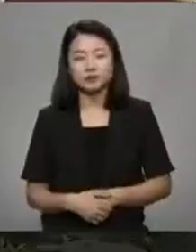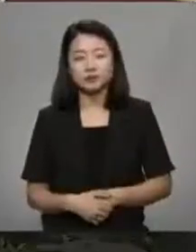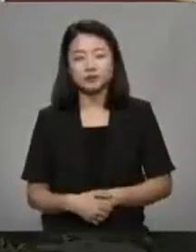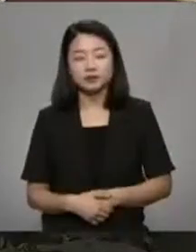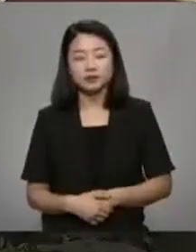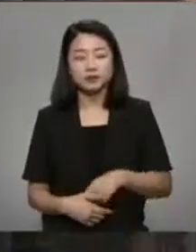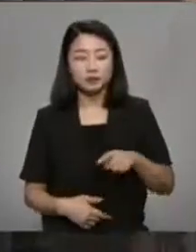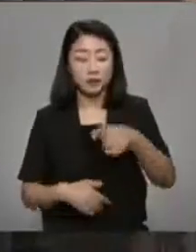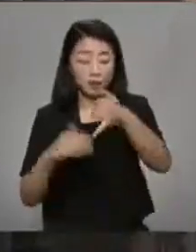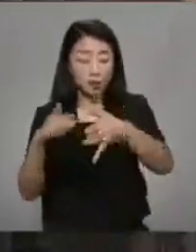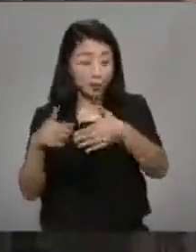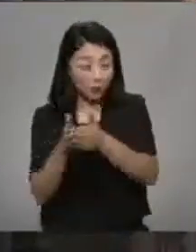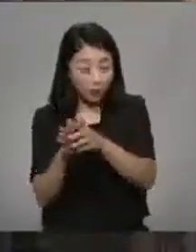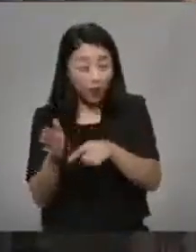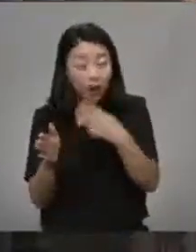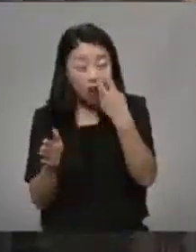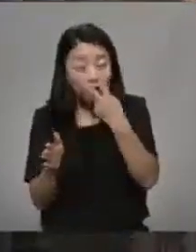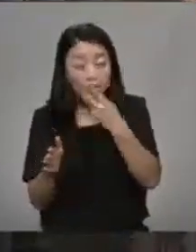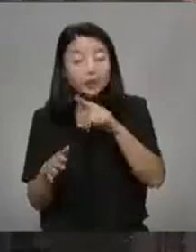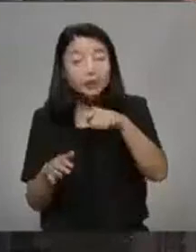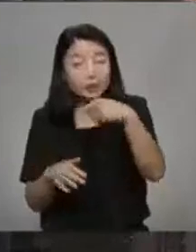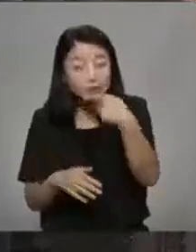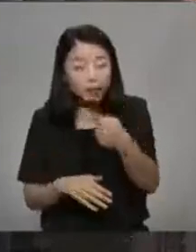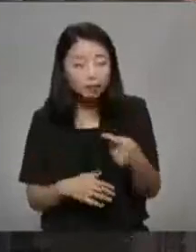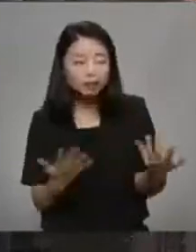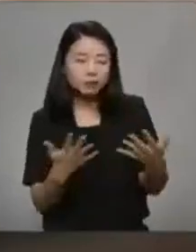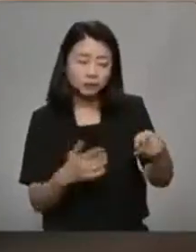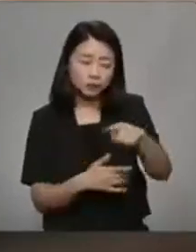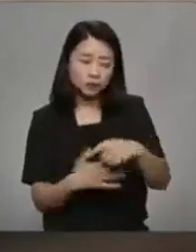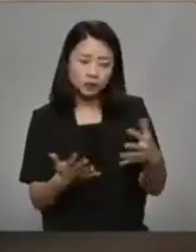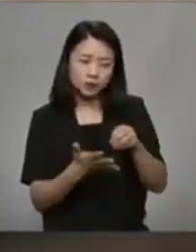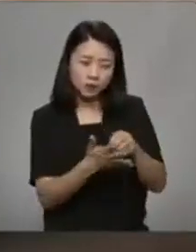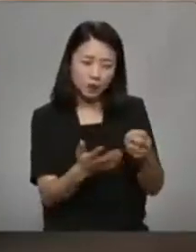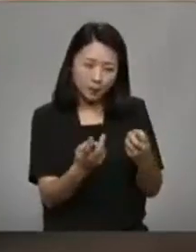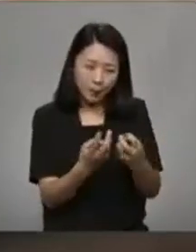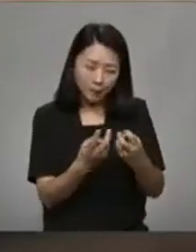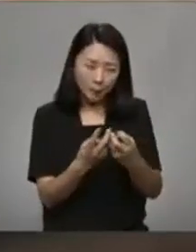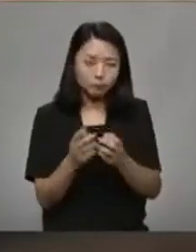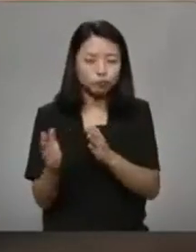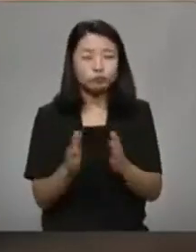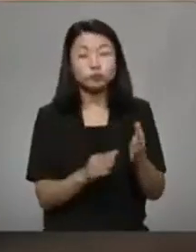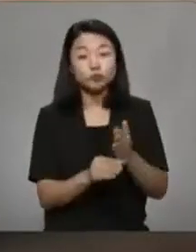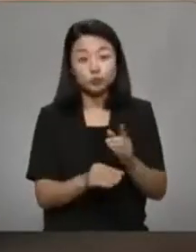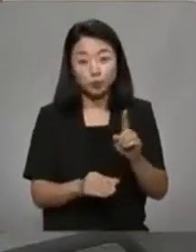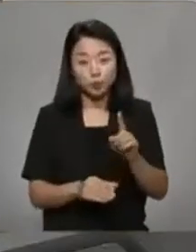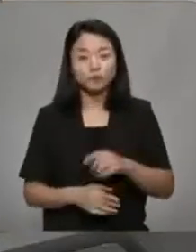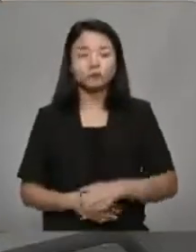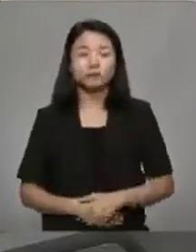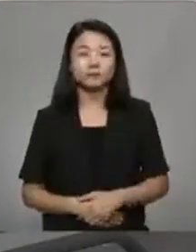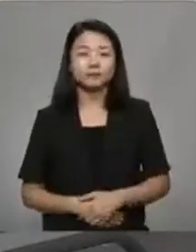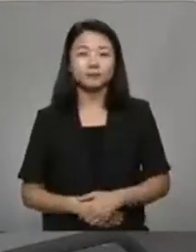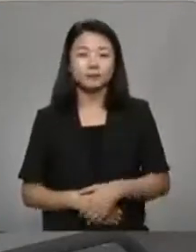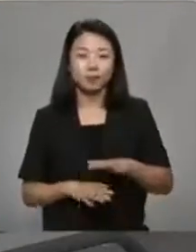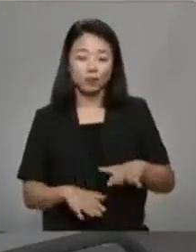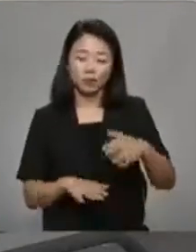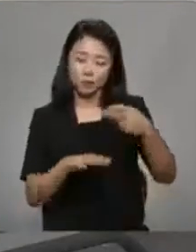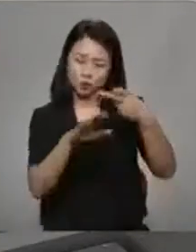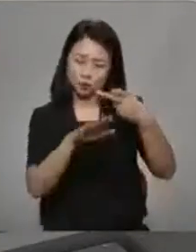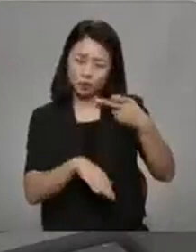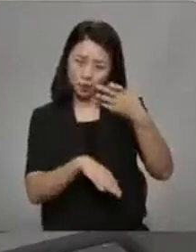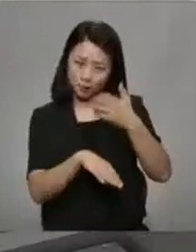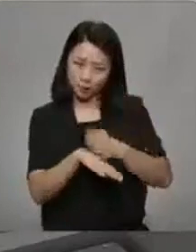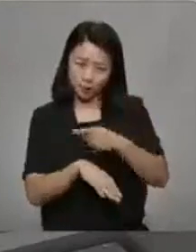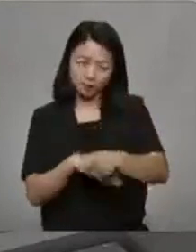때문에 폐광시설 사후 관리와 실직 근로자를 위한 일자리 대책도 마련됩니다. 산업통상자원부는 올해 말까지